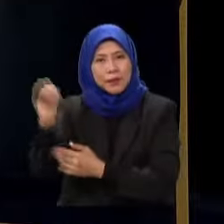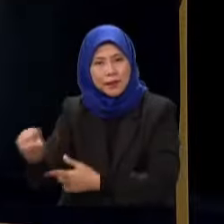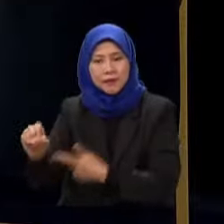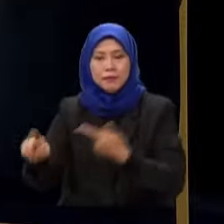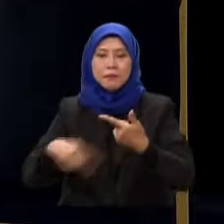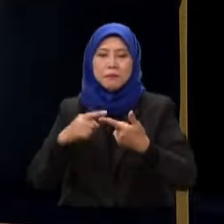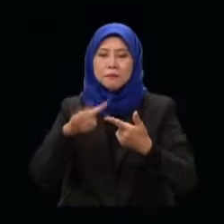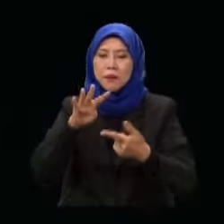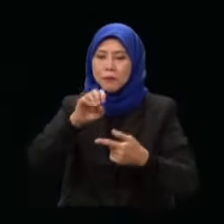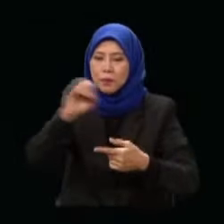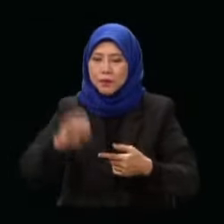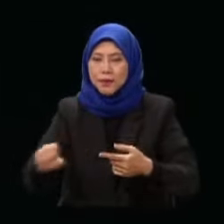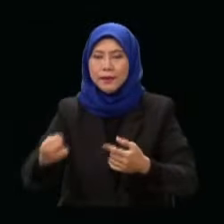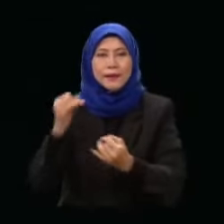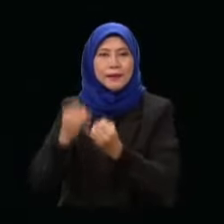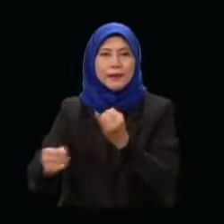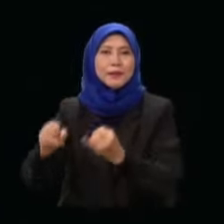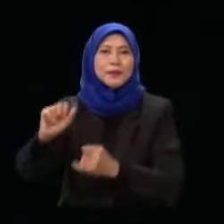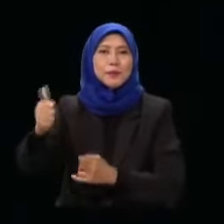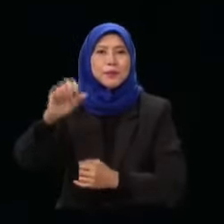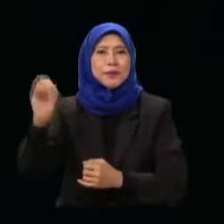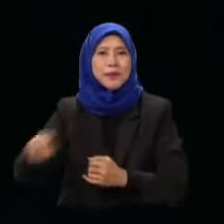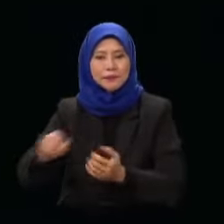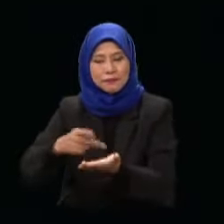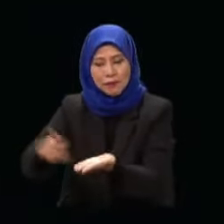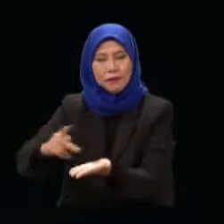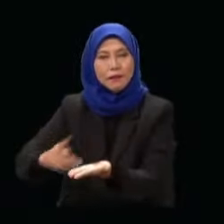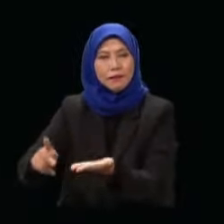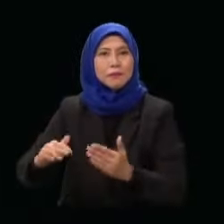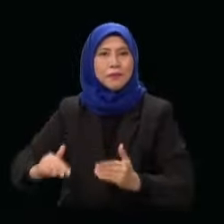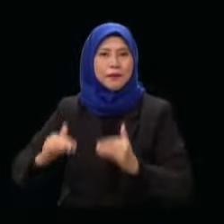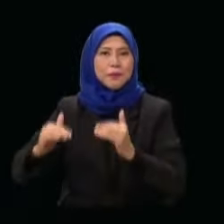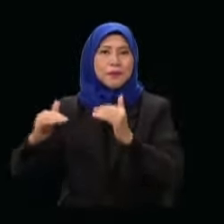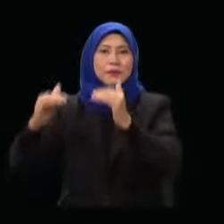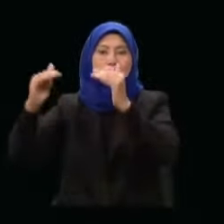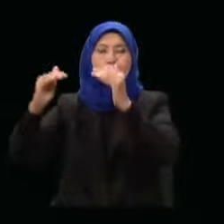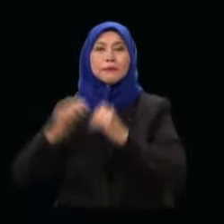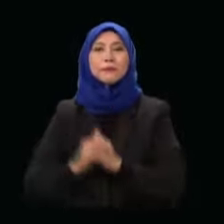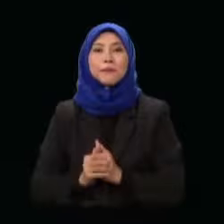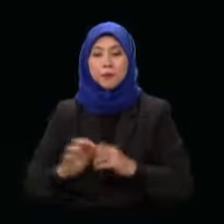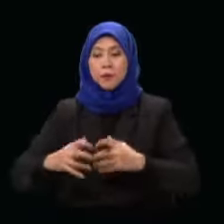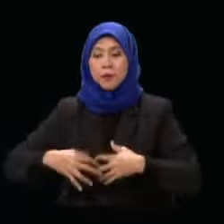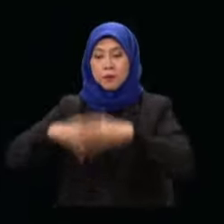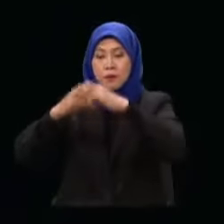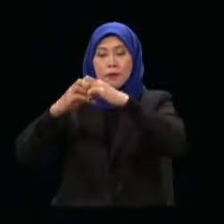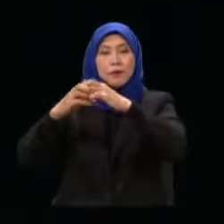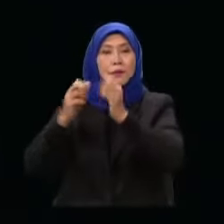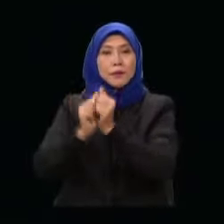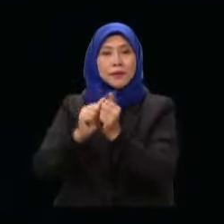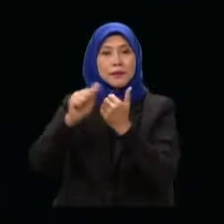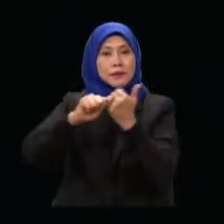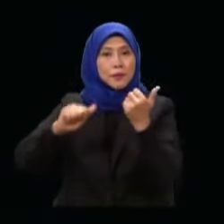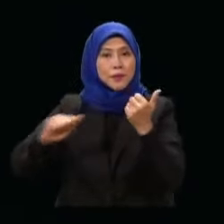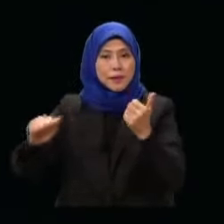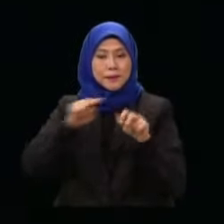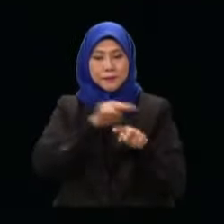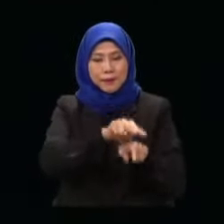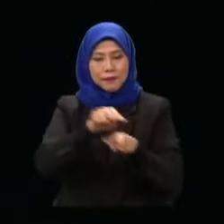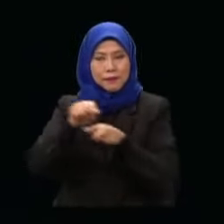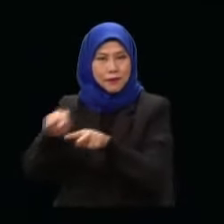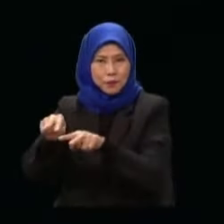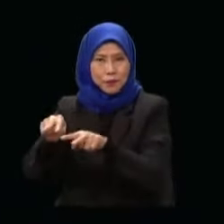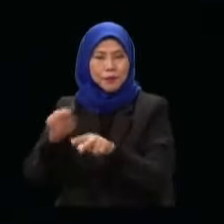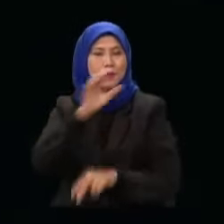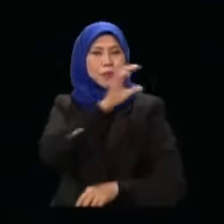40% dahinya 10% dan kita wujudkan juga jawatankuasa pemantau dan difungsikan oleh yang panggil Datuk